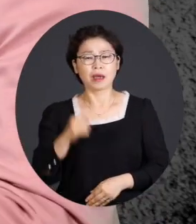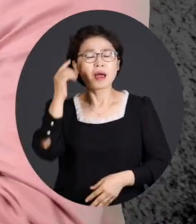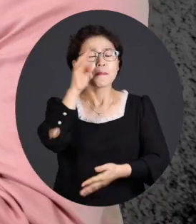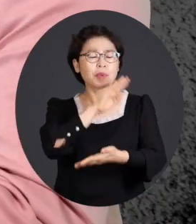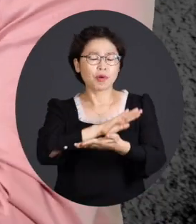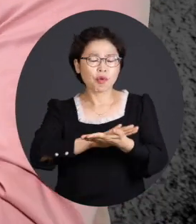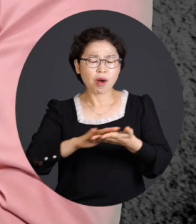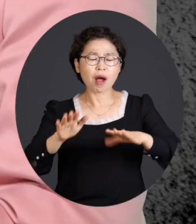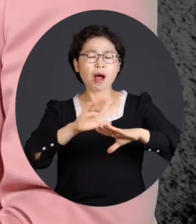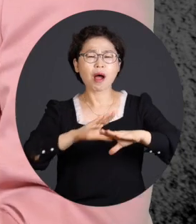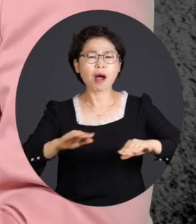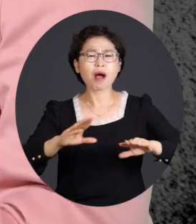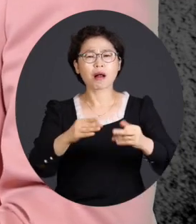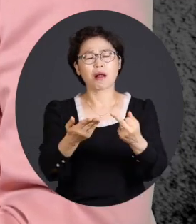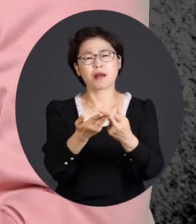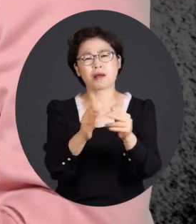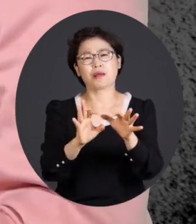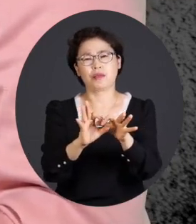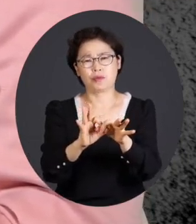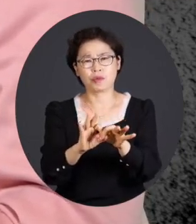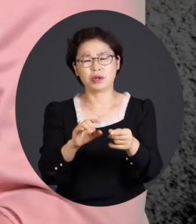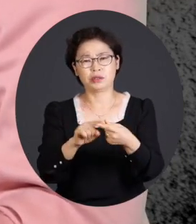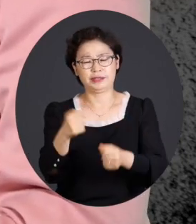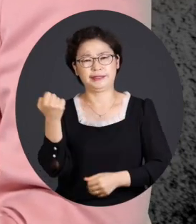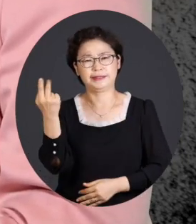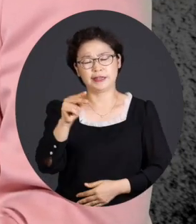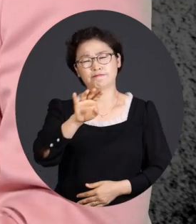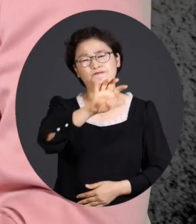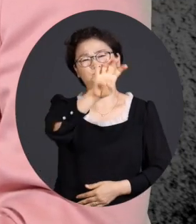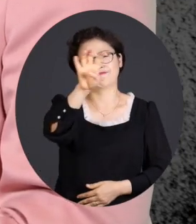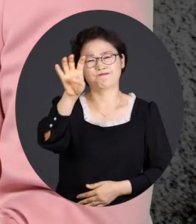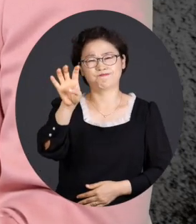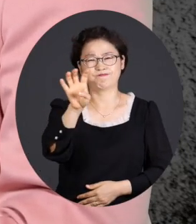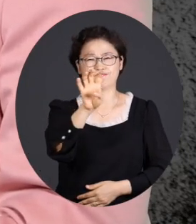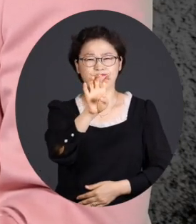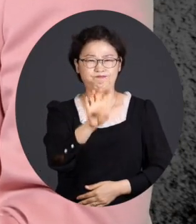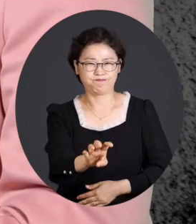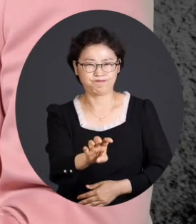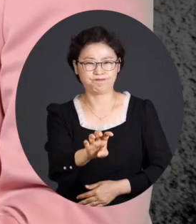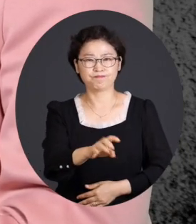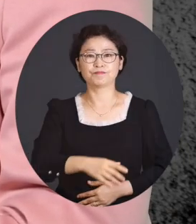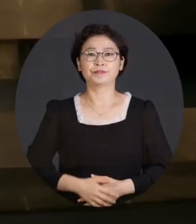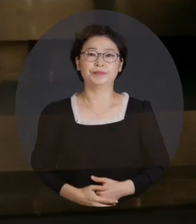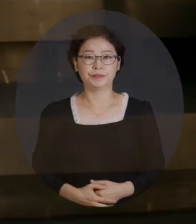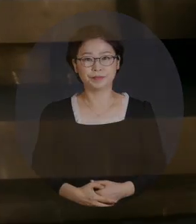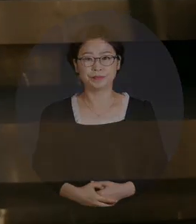평화적으로 해결할 수 있었던 제주 사태는 다시 미궁 속으로 빠집니다.